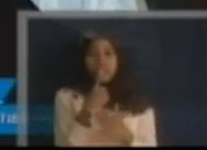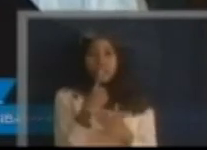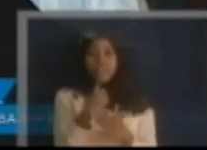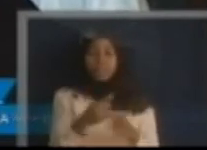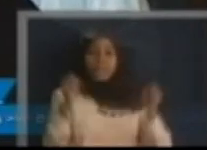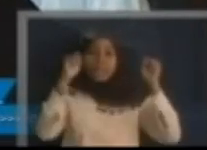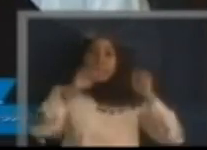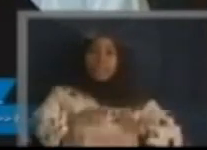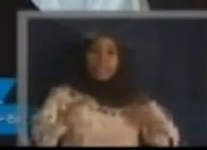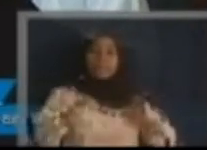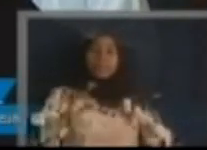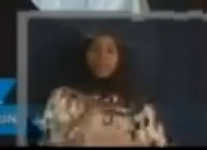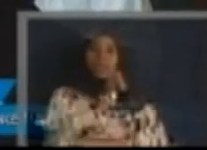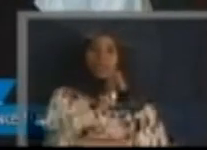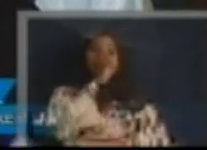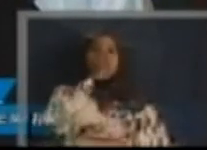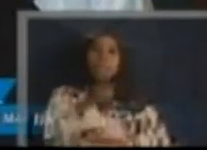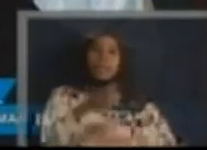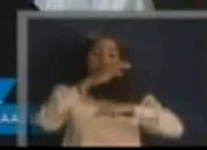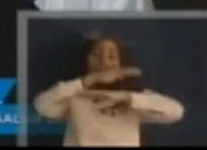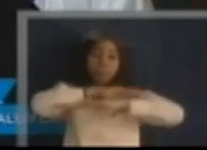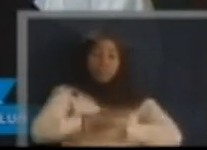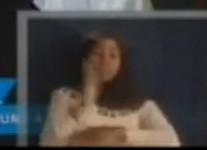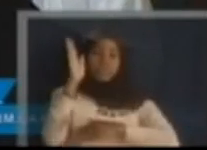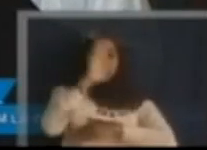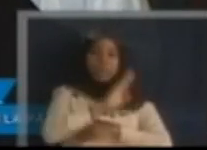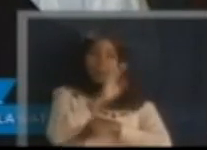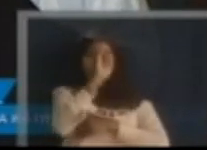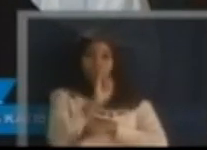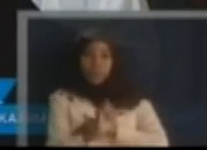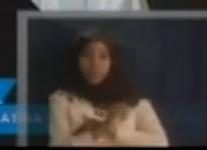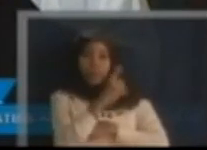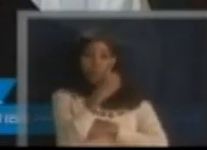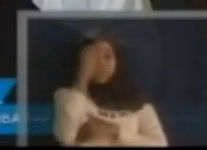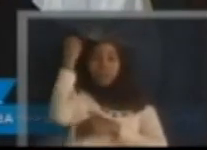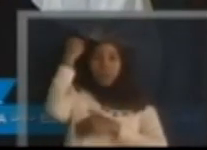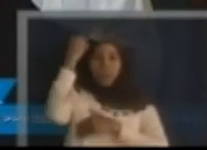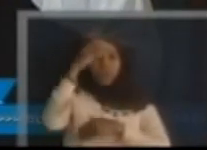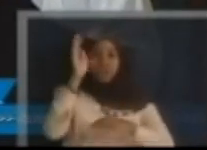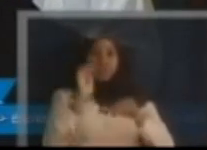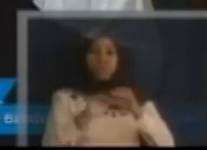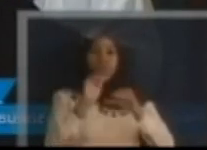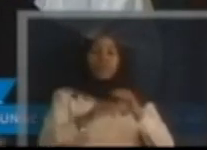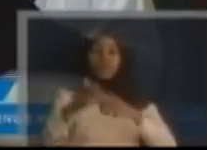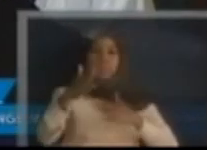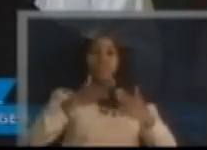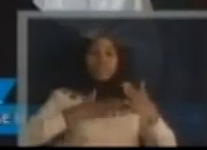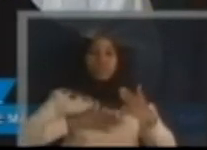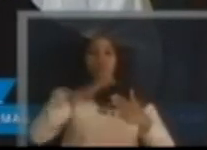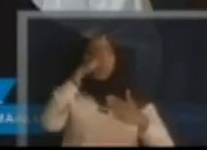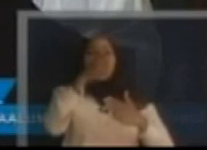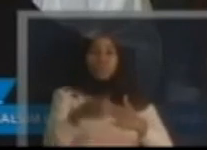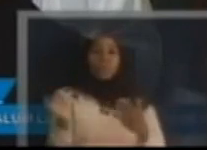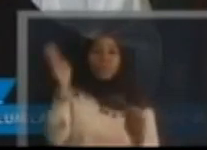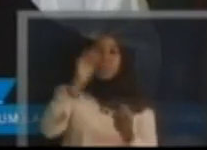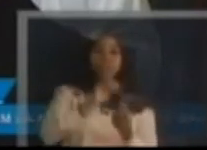ya Jumamosi. Waheshimiwa wabunge wenzangu, tumekuwepo kwa zaidi ya siku 40